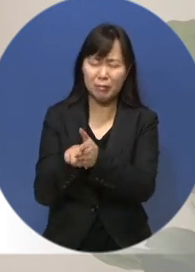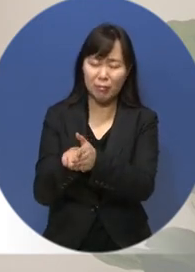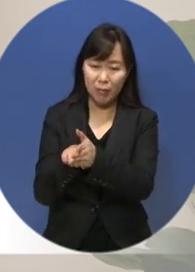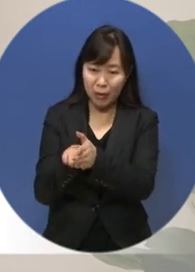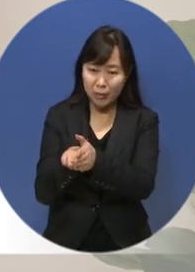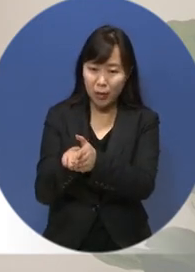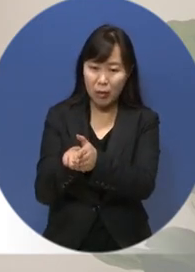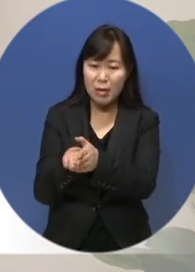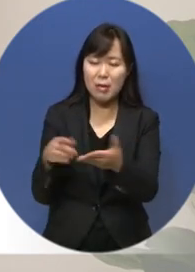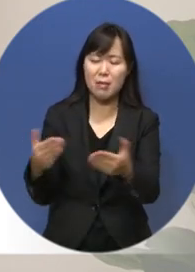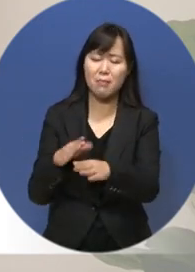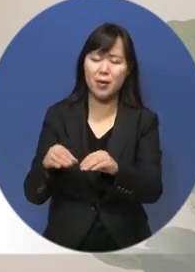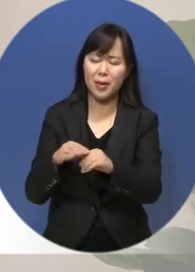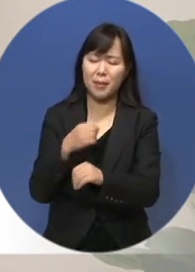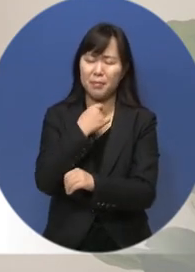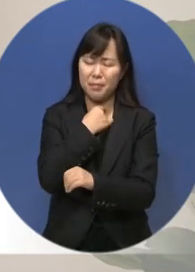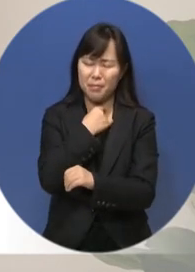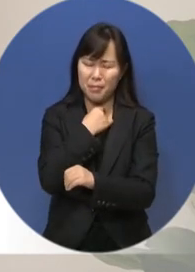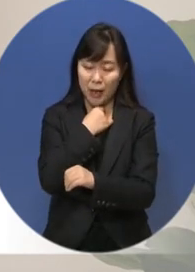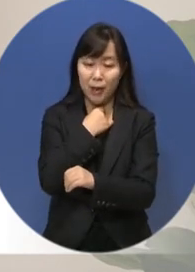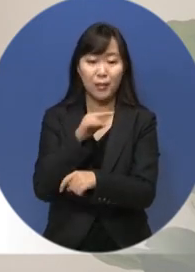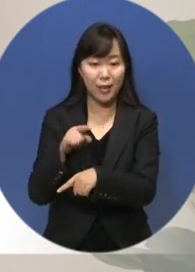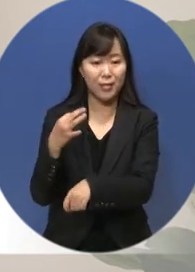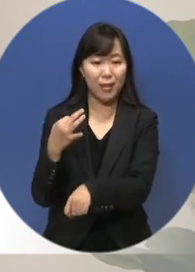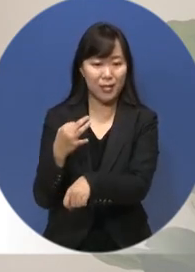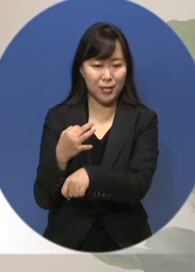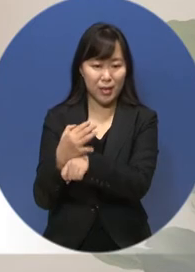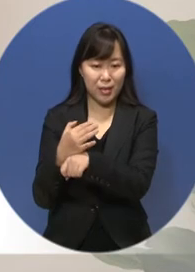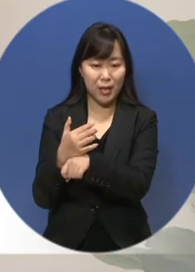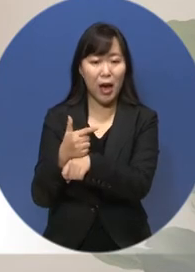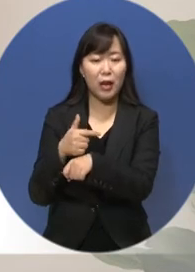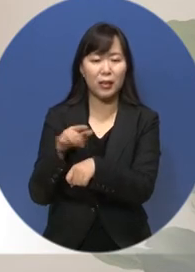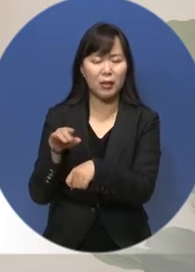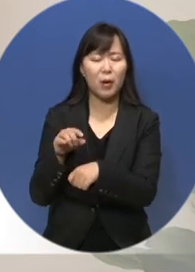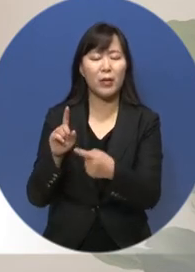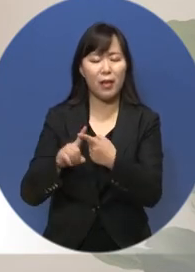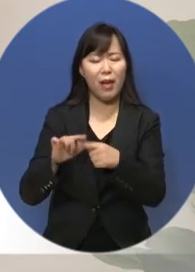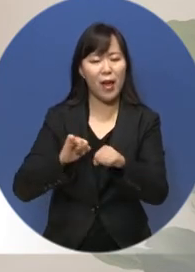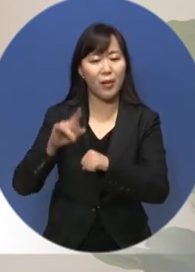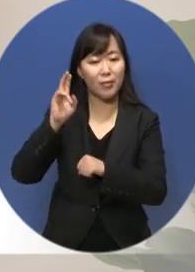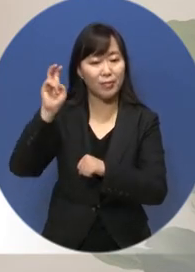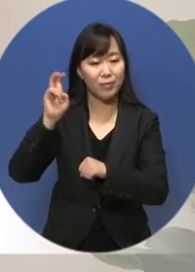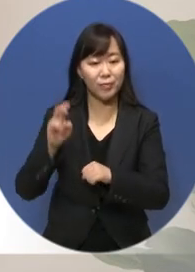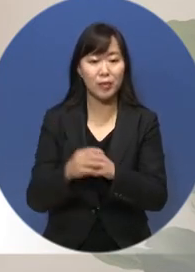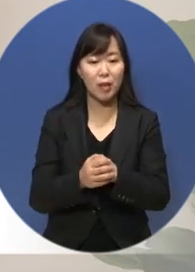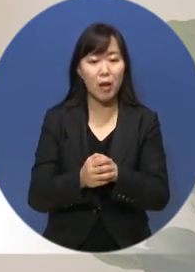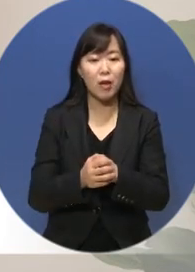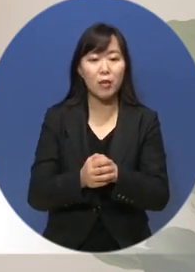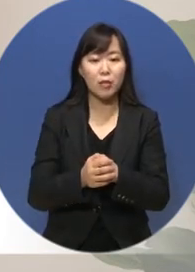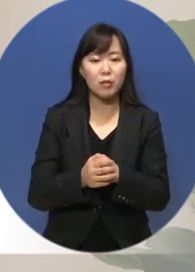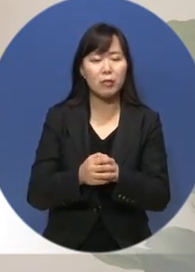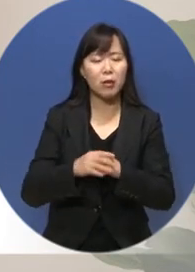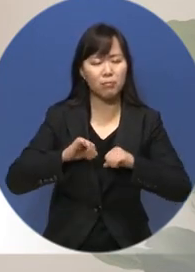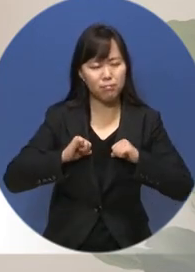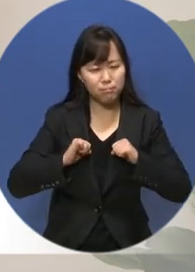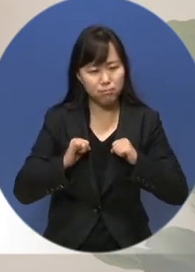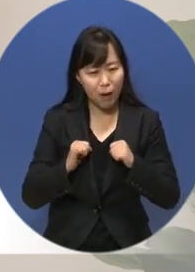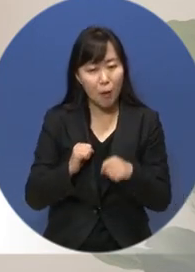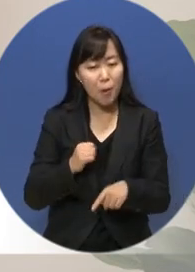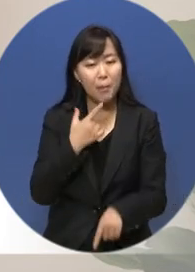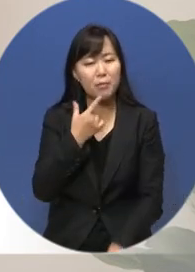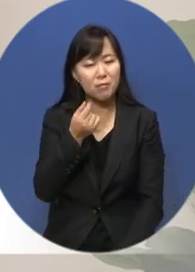매달리면서 일이 풀리기를 바란다는 단순 기복 행위로만 보기 때문일 것입니다. 일순 수긍이 가기도